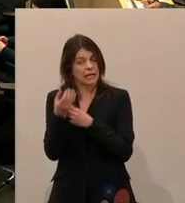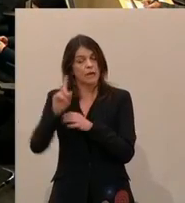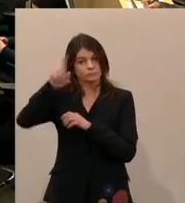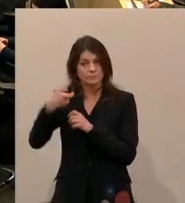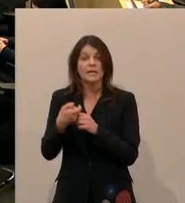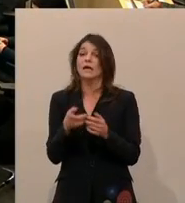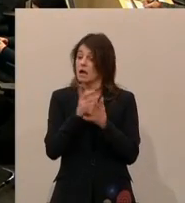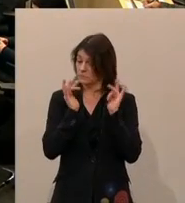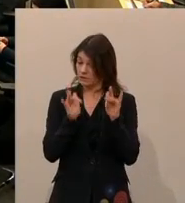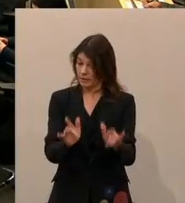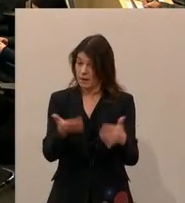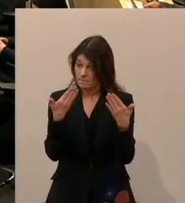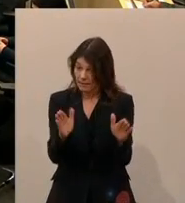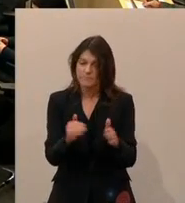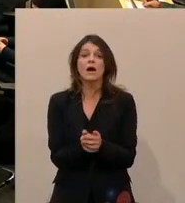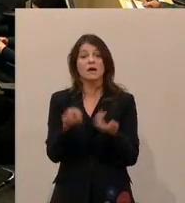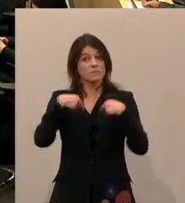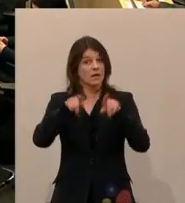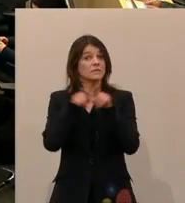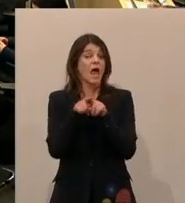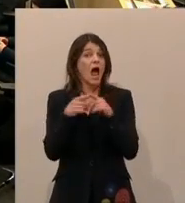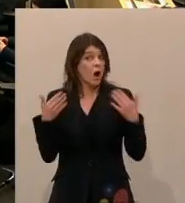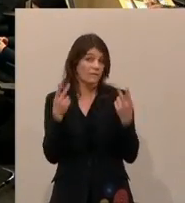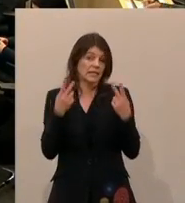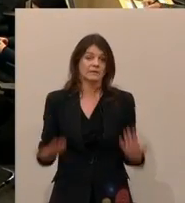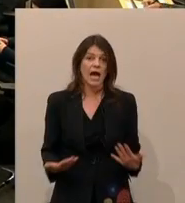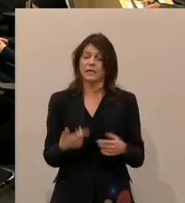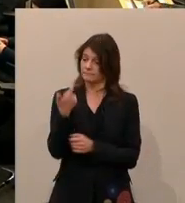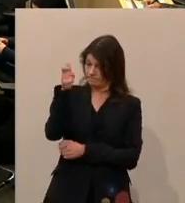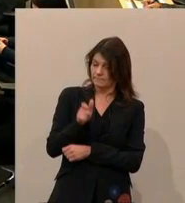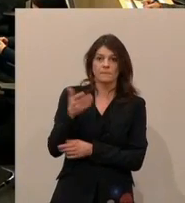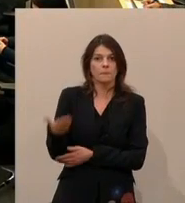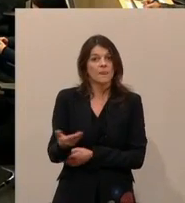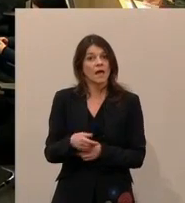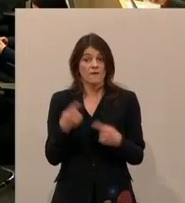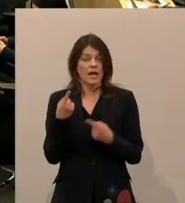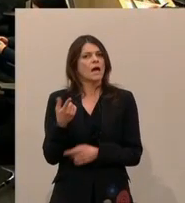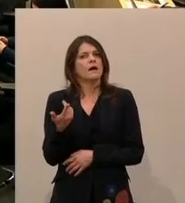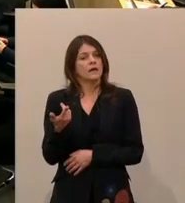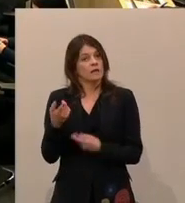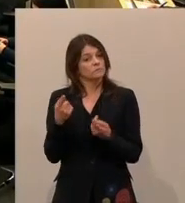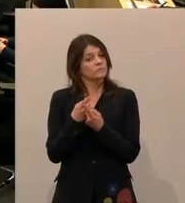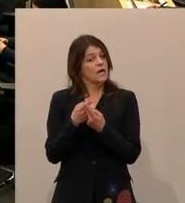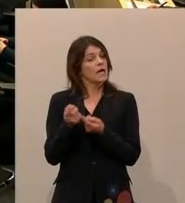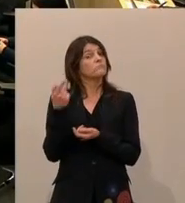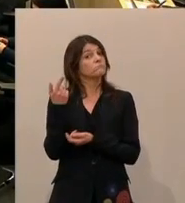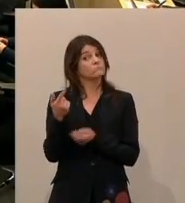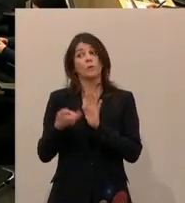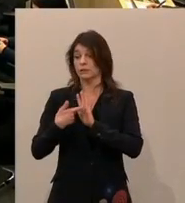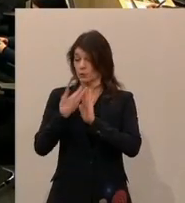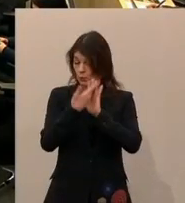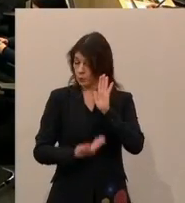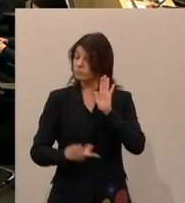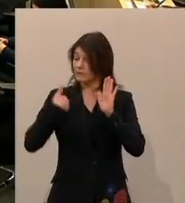zu, gegeben sind. Dabei obliegt es grundsätzlich demjenigen, der über den Umstand des Vorliegens der